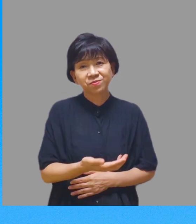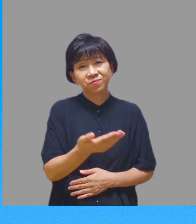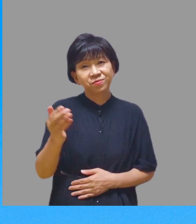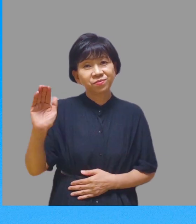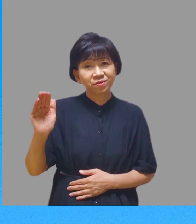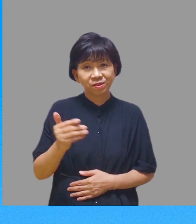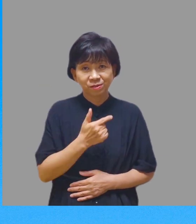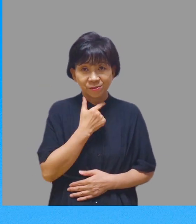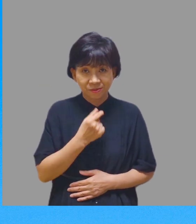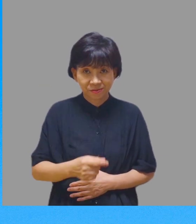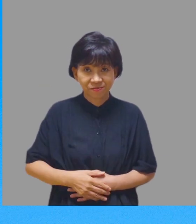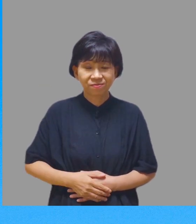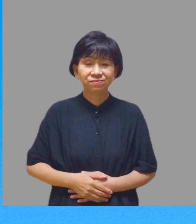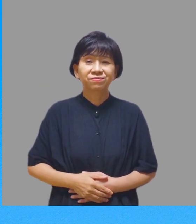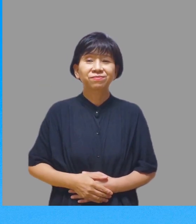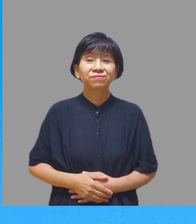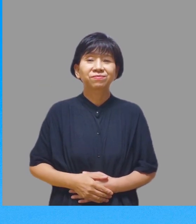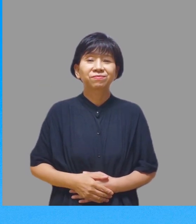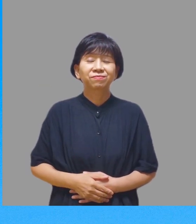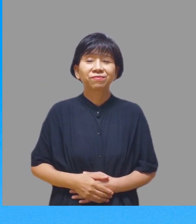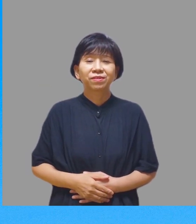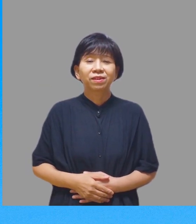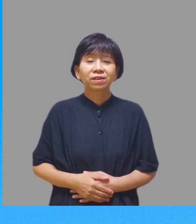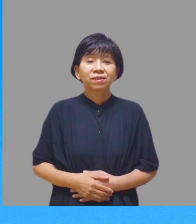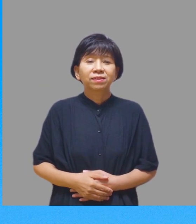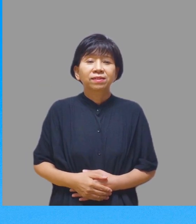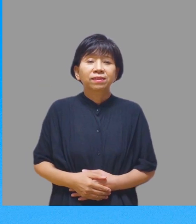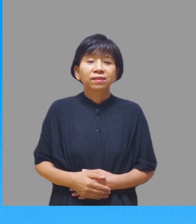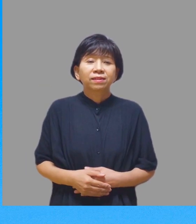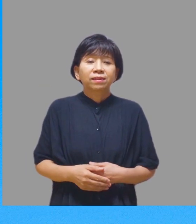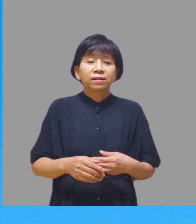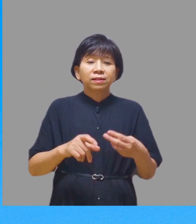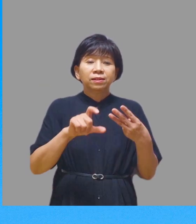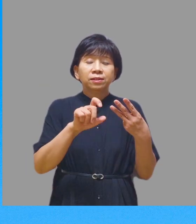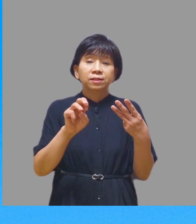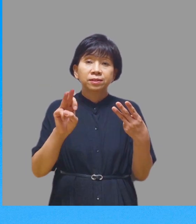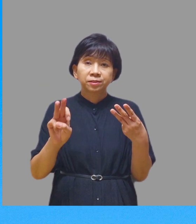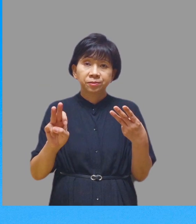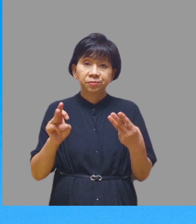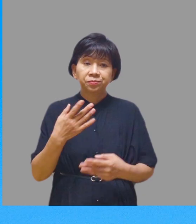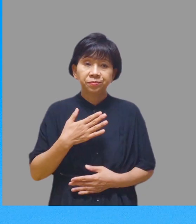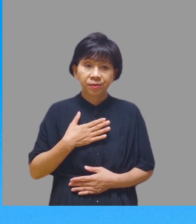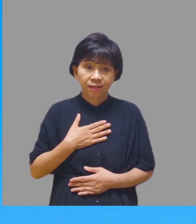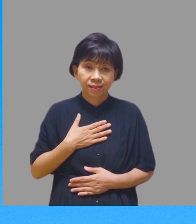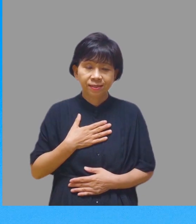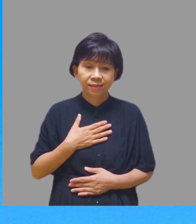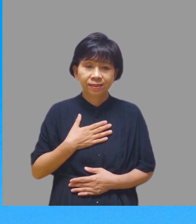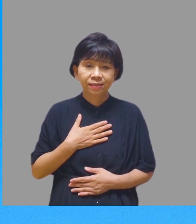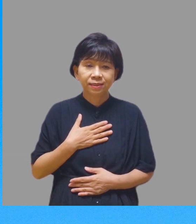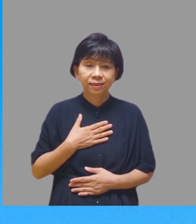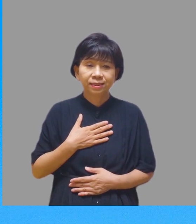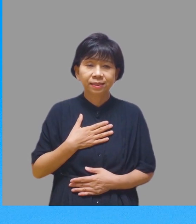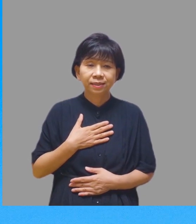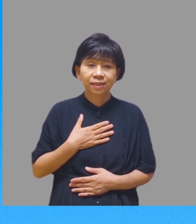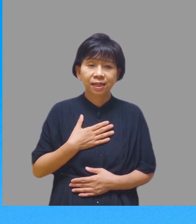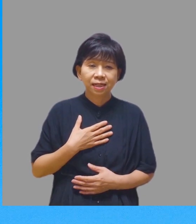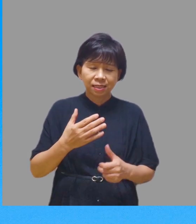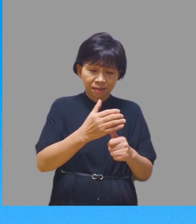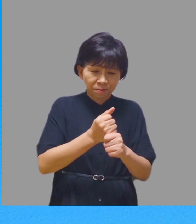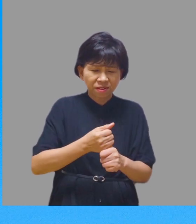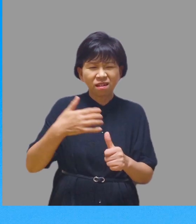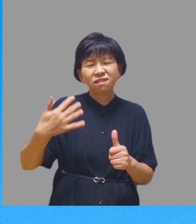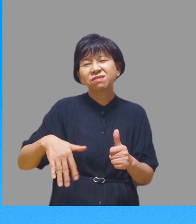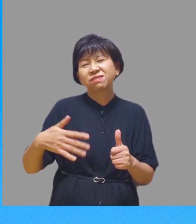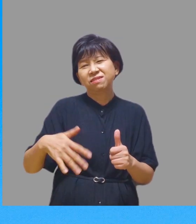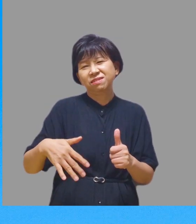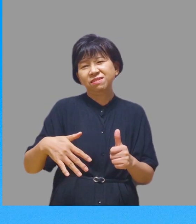되시기를 소망합니다. 이어서 13절을 한번 볼까요? 형제들아, 나는 아직 내가 잡은 줄로 여기지